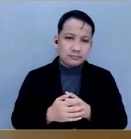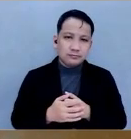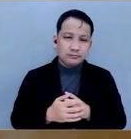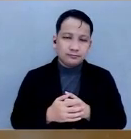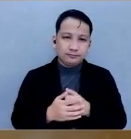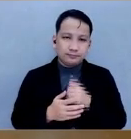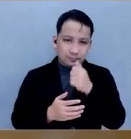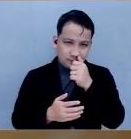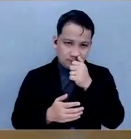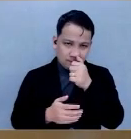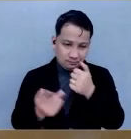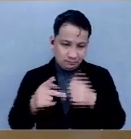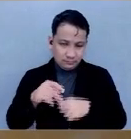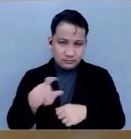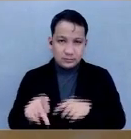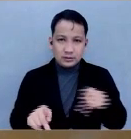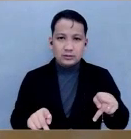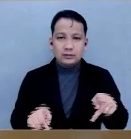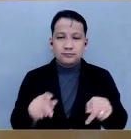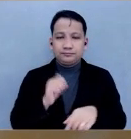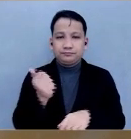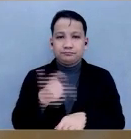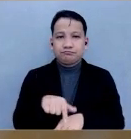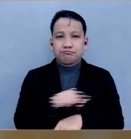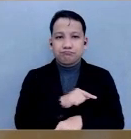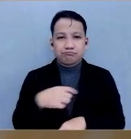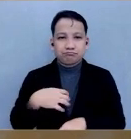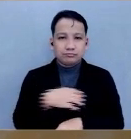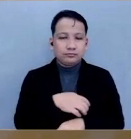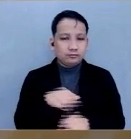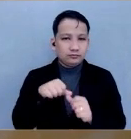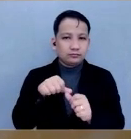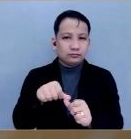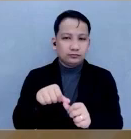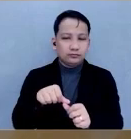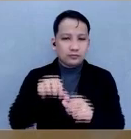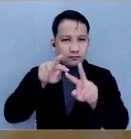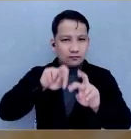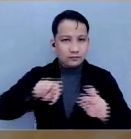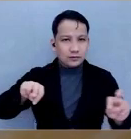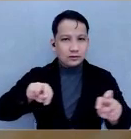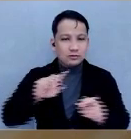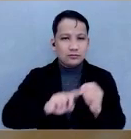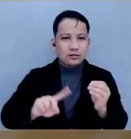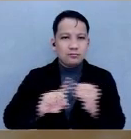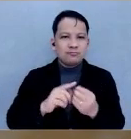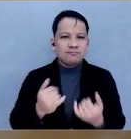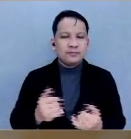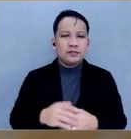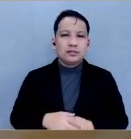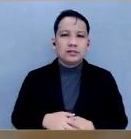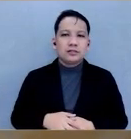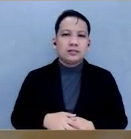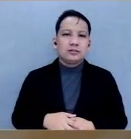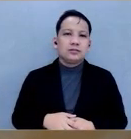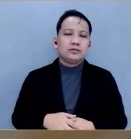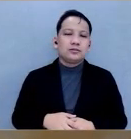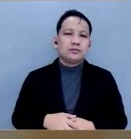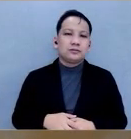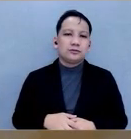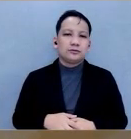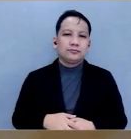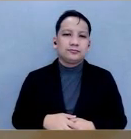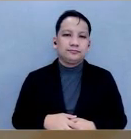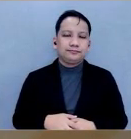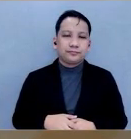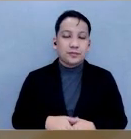The PNP and the other law enforcement agencies is always on the top of the situation. We